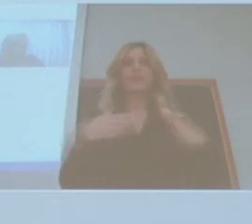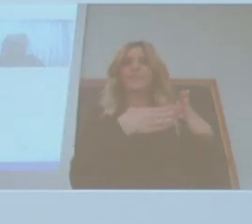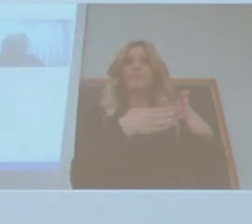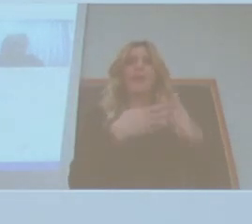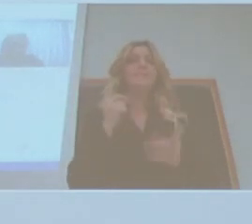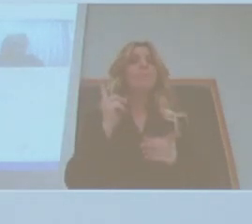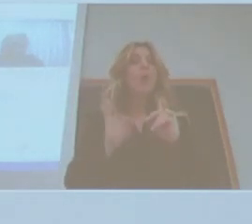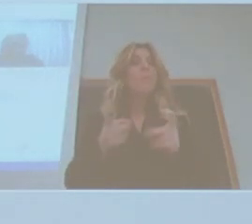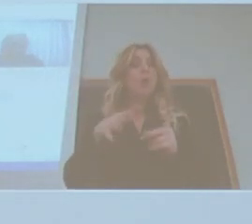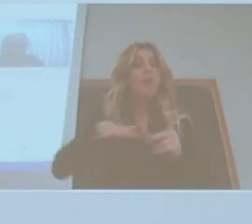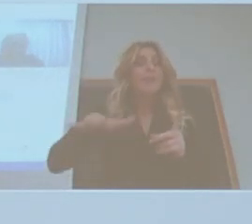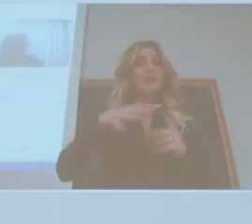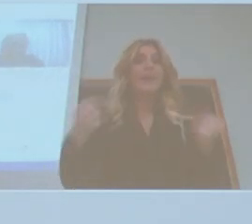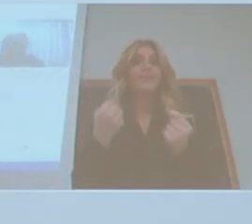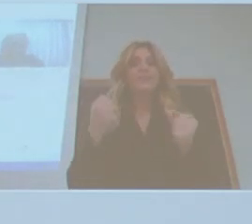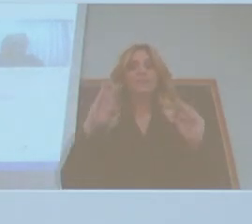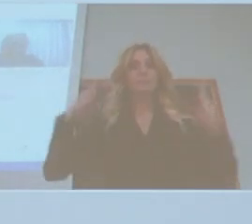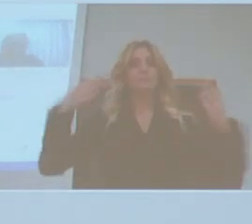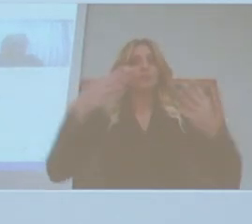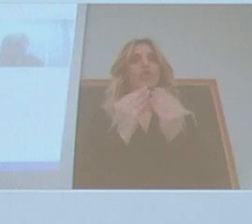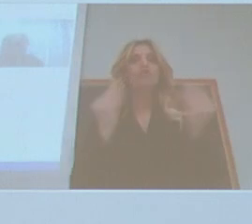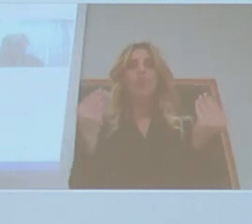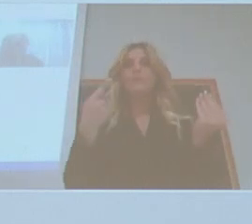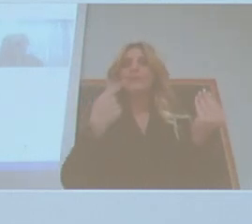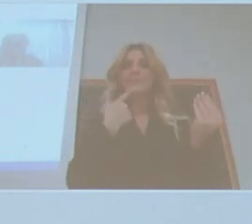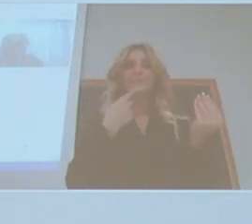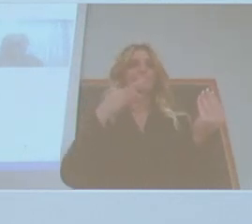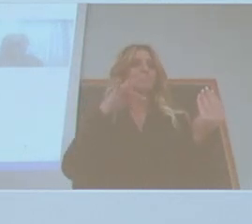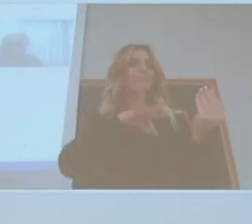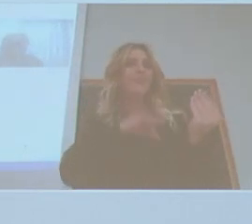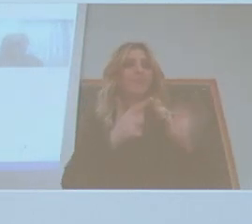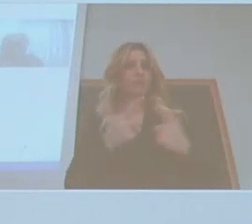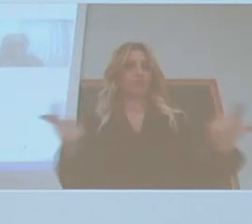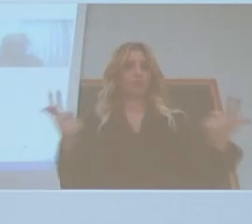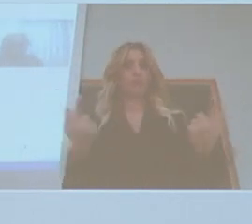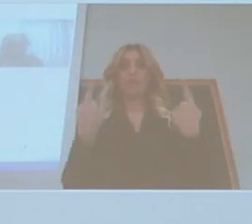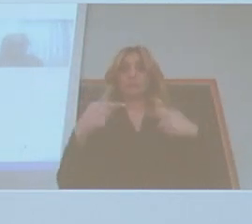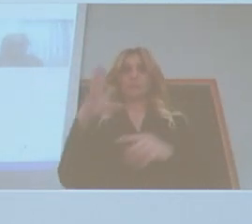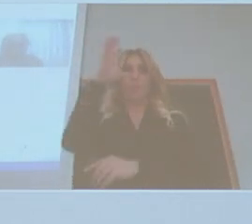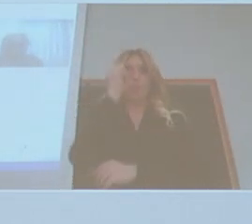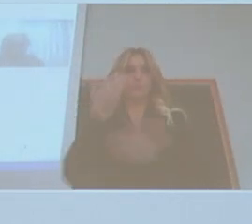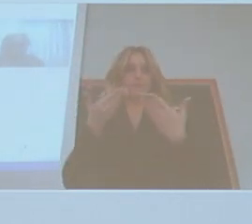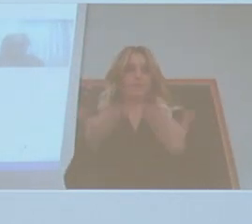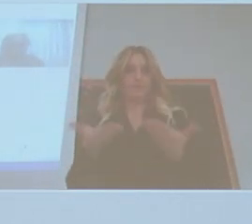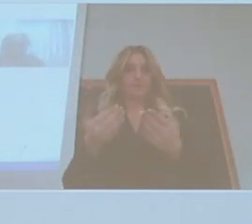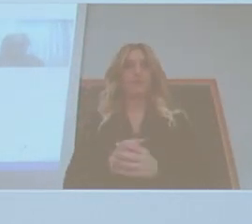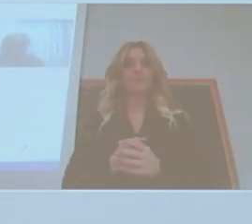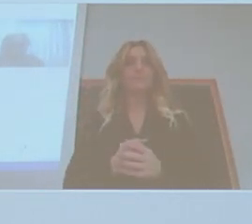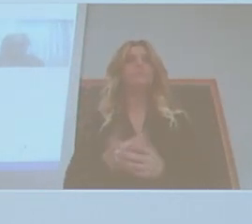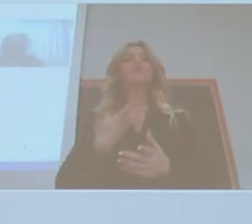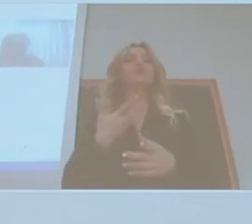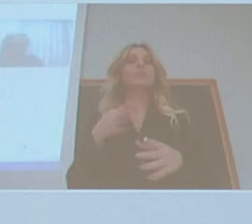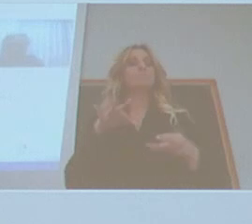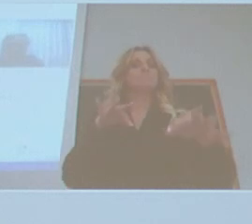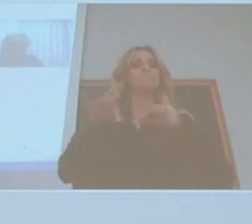attive verso i giovani e i soggetti svantaggiati. Questo Ateneo, per mezzo del piano strategico